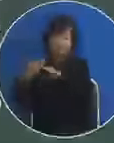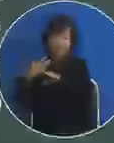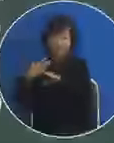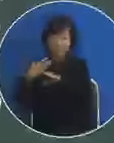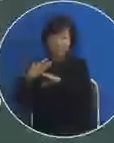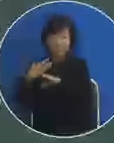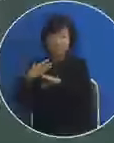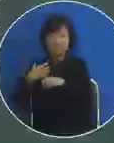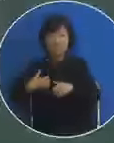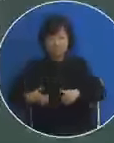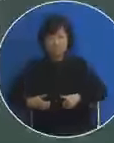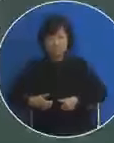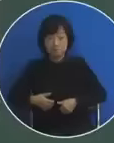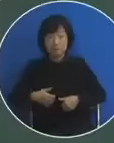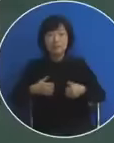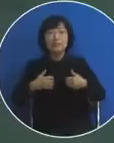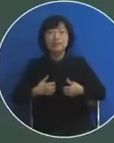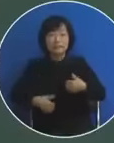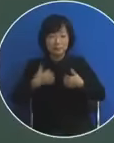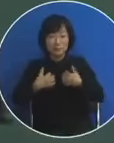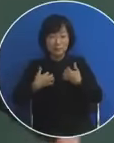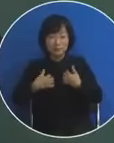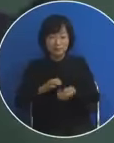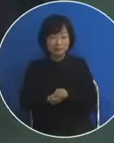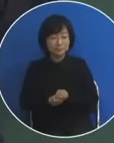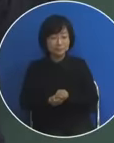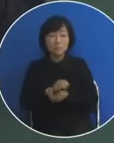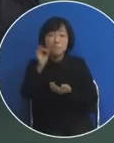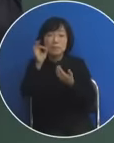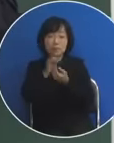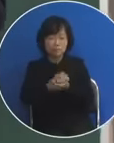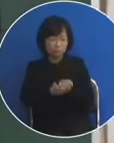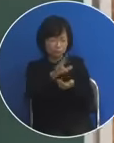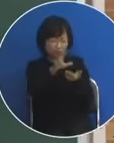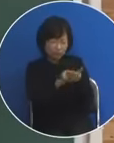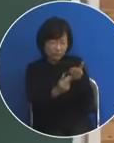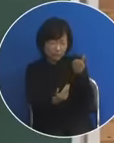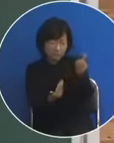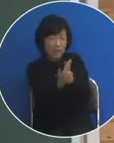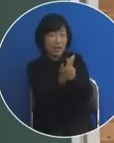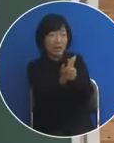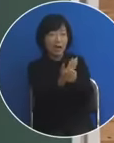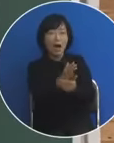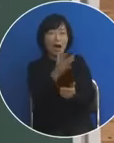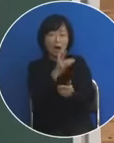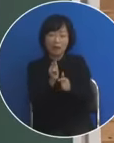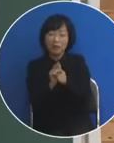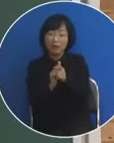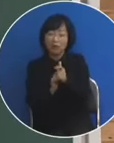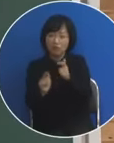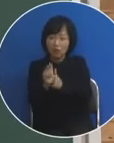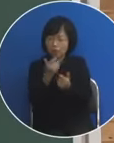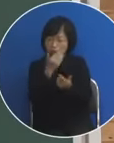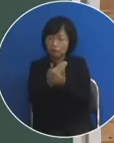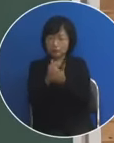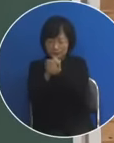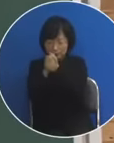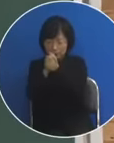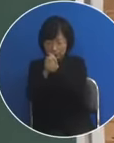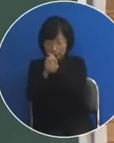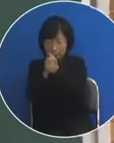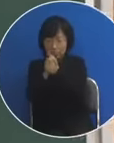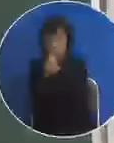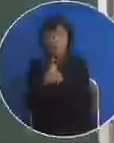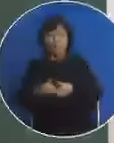when problems come. 문제 왔을 때는 더 큰 기도를 발견하게. That when problems come, uncover the greater prayer. 모든 응답을 다 받게 되죠. You